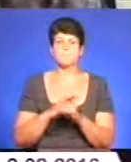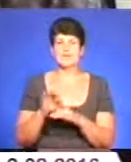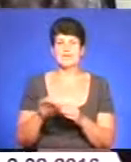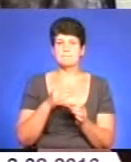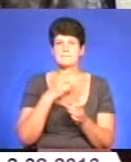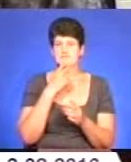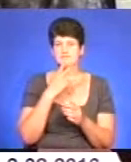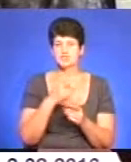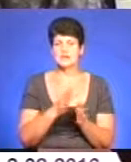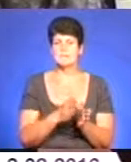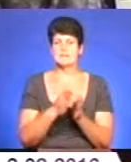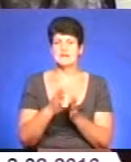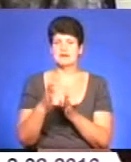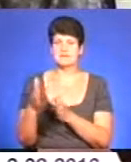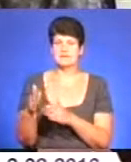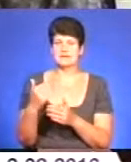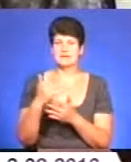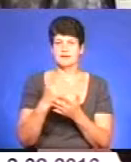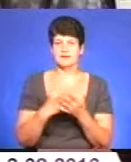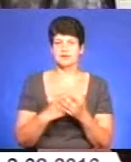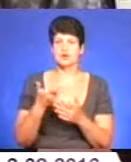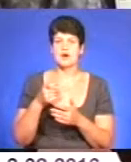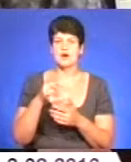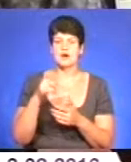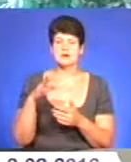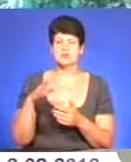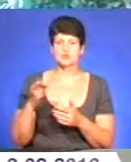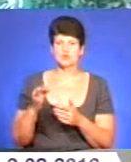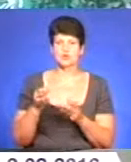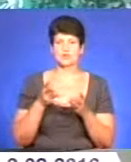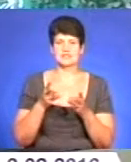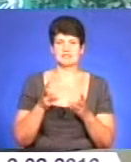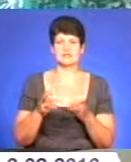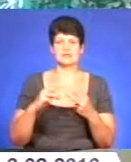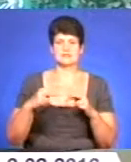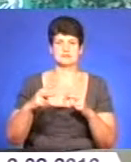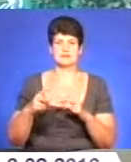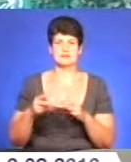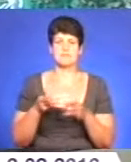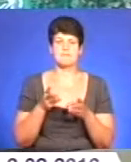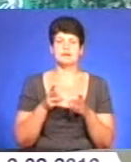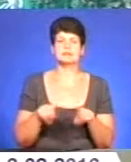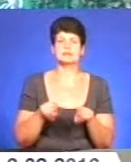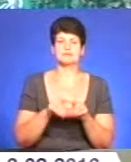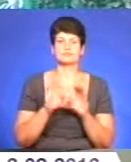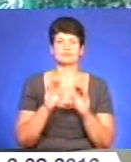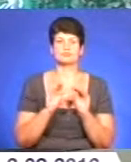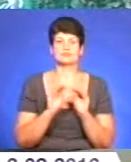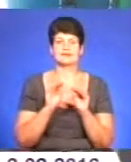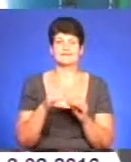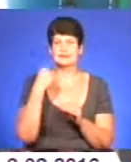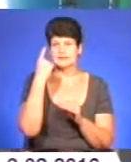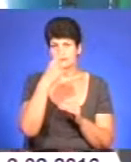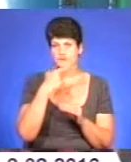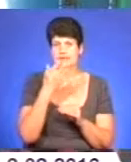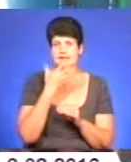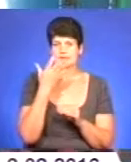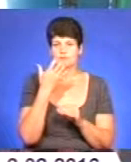передбачає переведення ряду газових котлів на альтернативне паливо. Також буде встановлено індивідуальні теплові